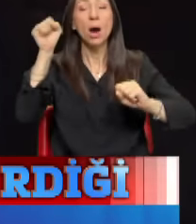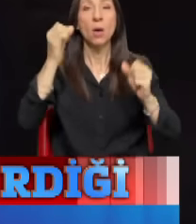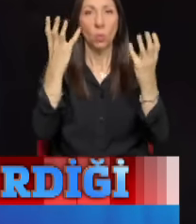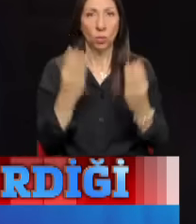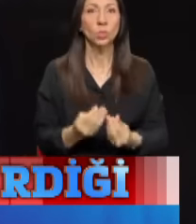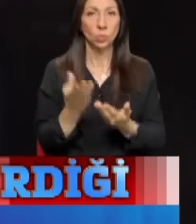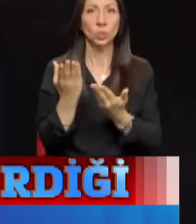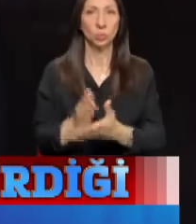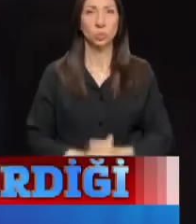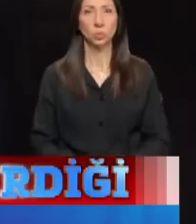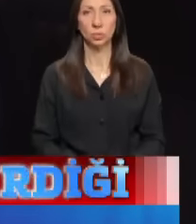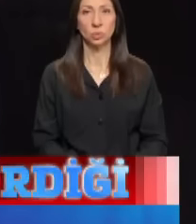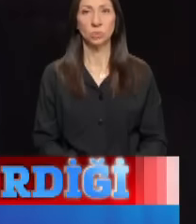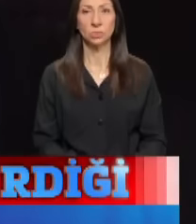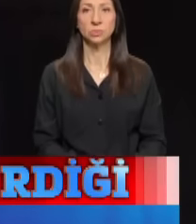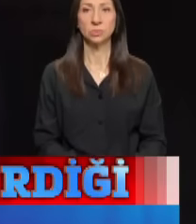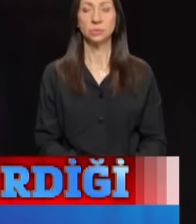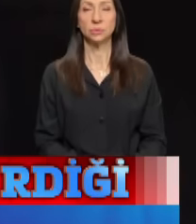geldi.